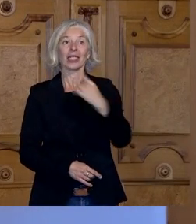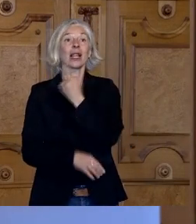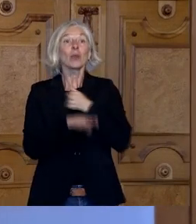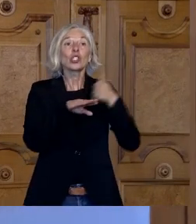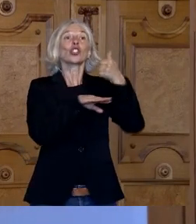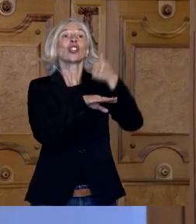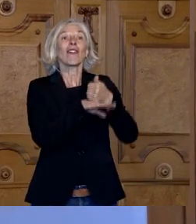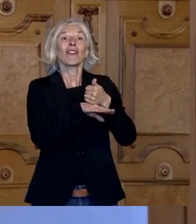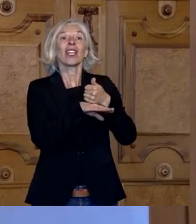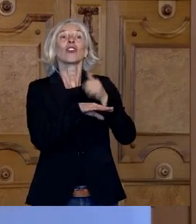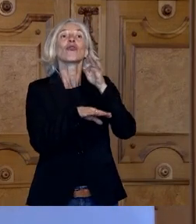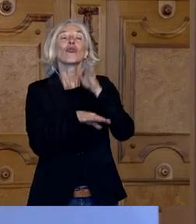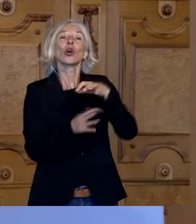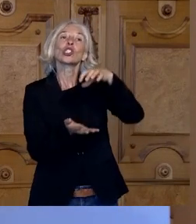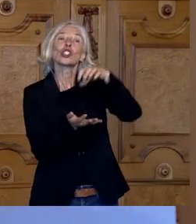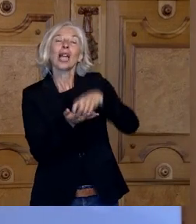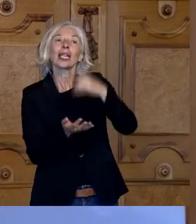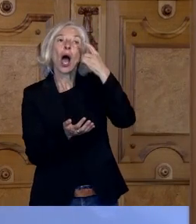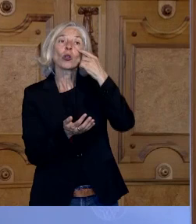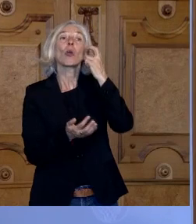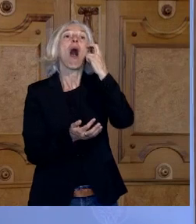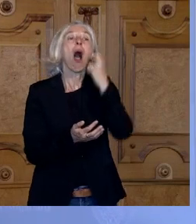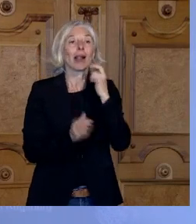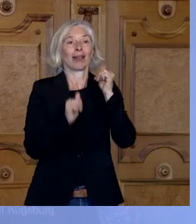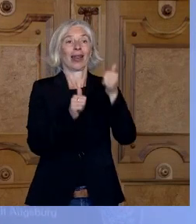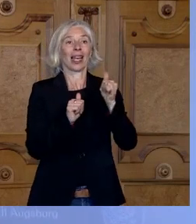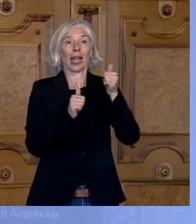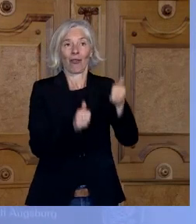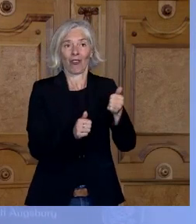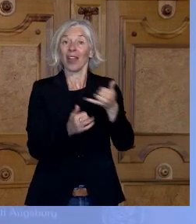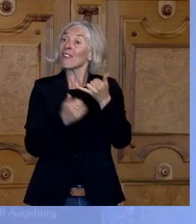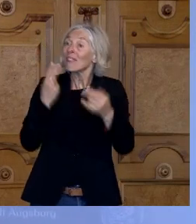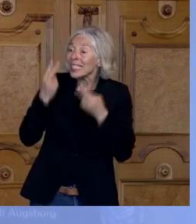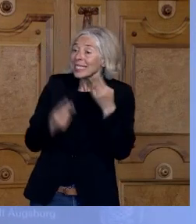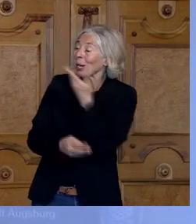Stand bringen wird zum Thema der Lockerung der Besuchsverbote in den Alten- und Pflegeheimen.